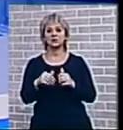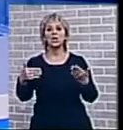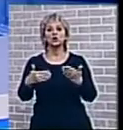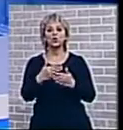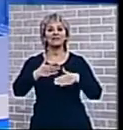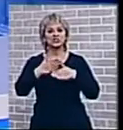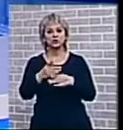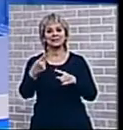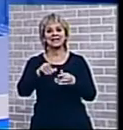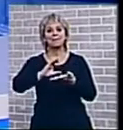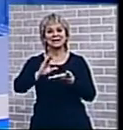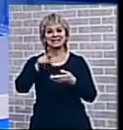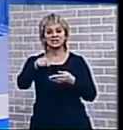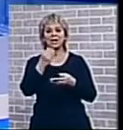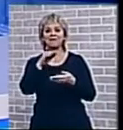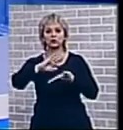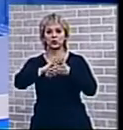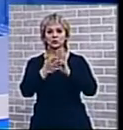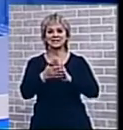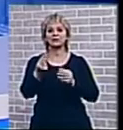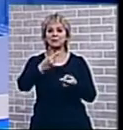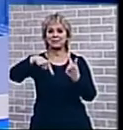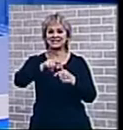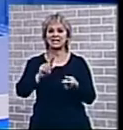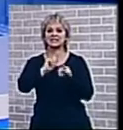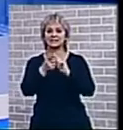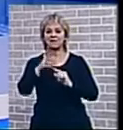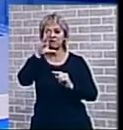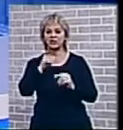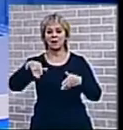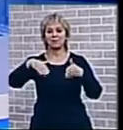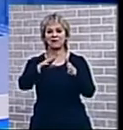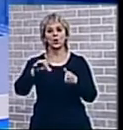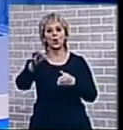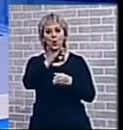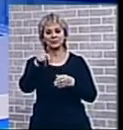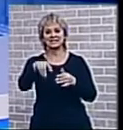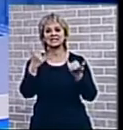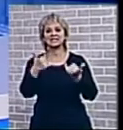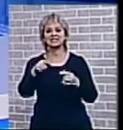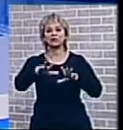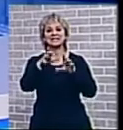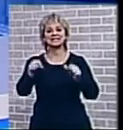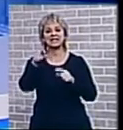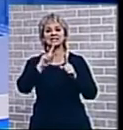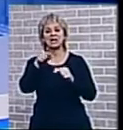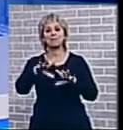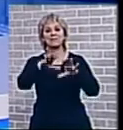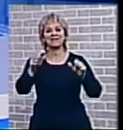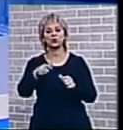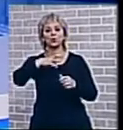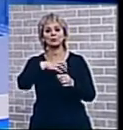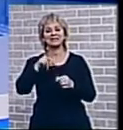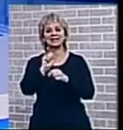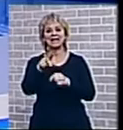Новые субсидии для производителей, комфортные условия для бизнеса и замена водопроводов по области. Сегодня на расширенном заседании правительства